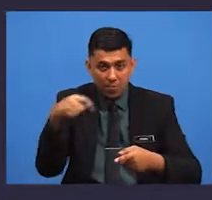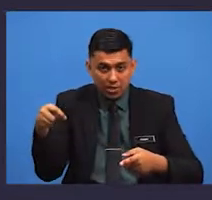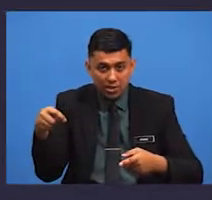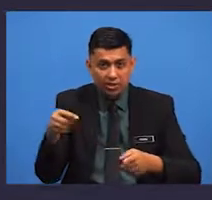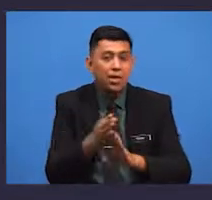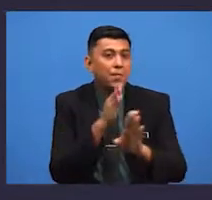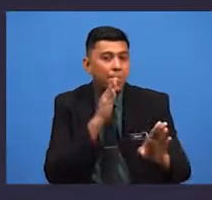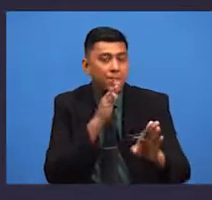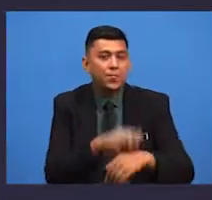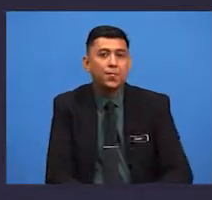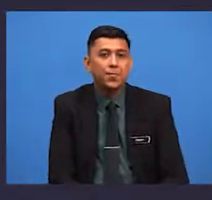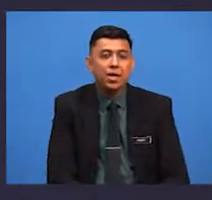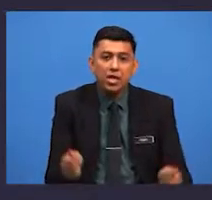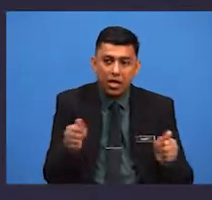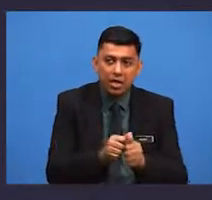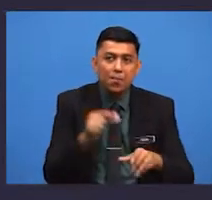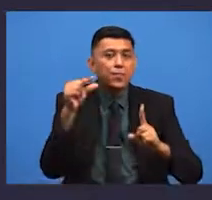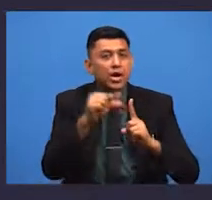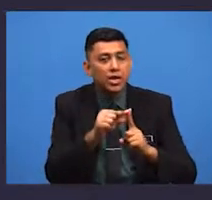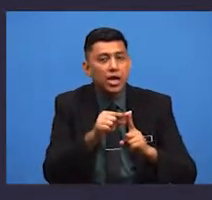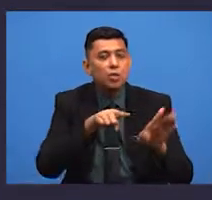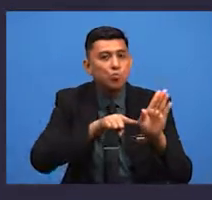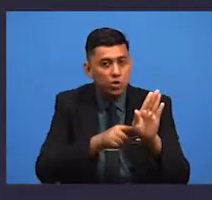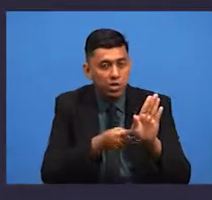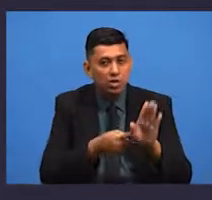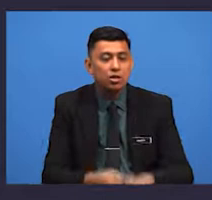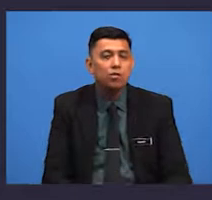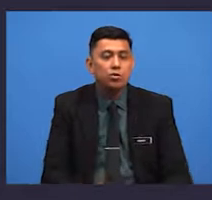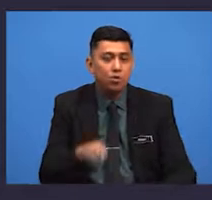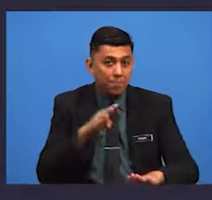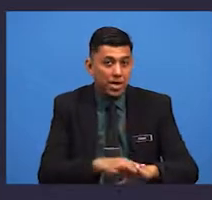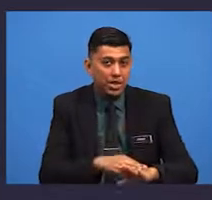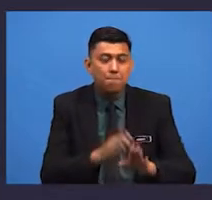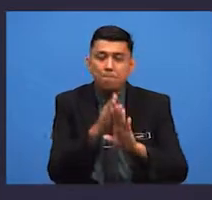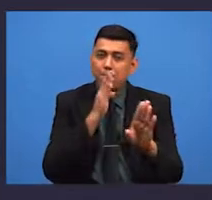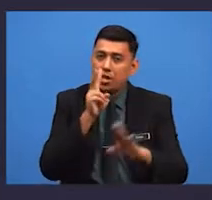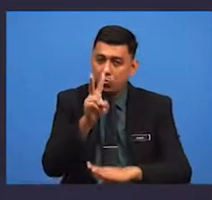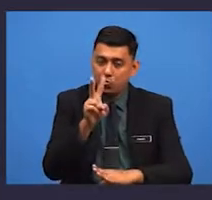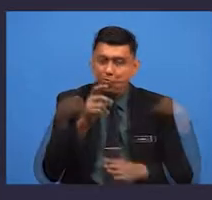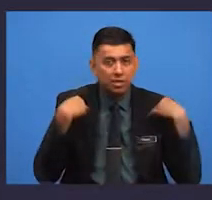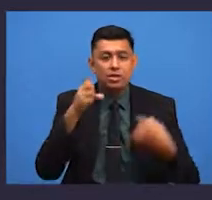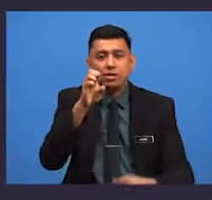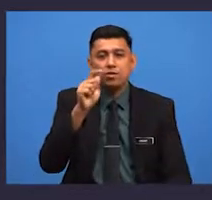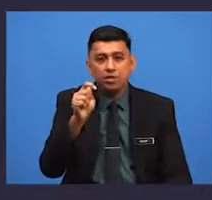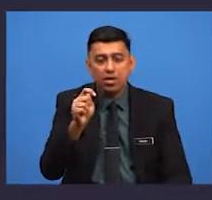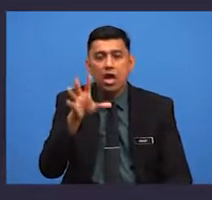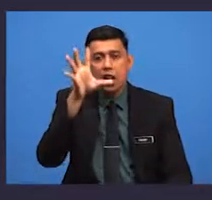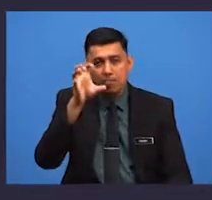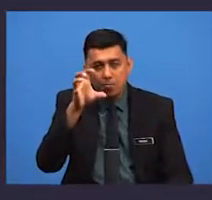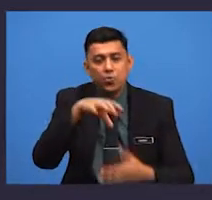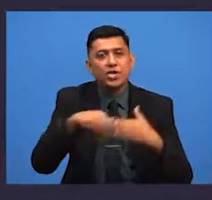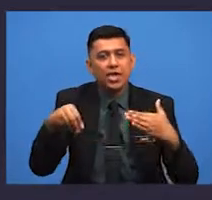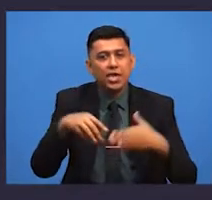sudukot dimulakan dengan perkataan mula. Pada baris kedua, harga baju disetkan